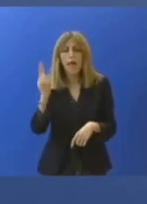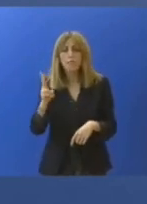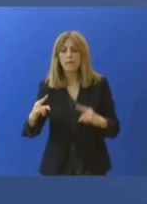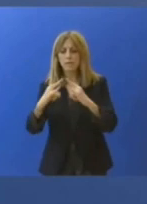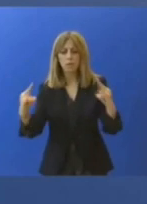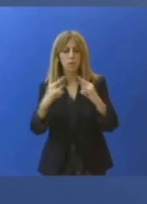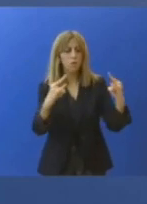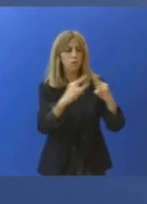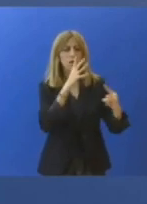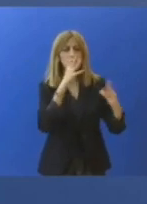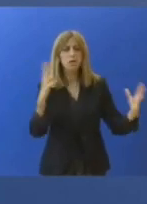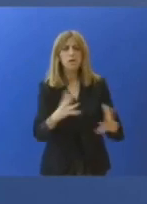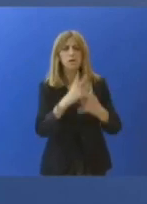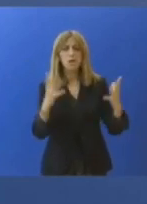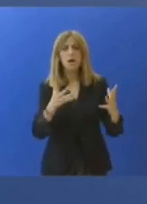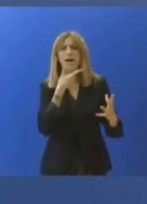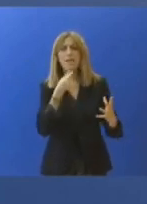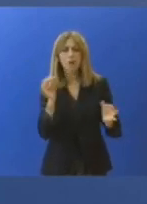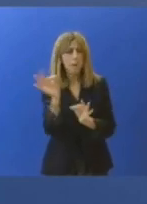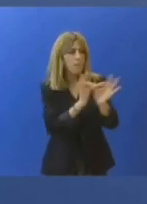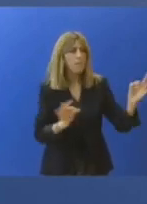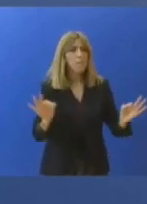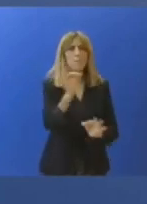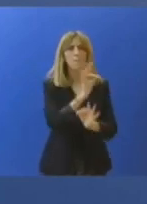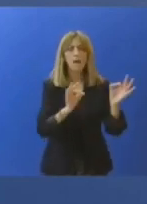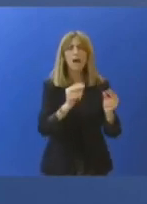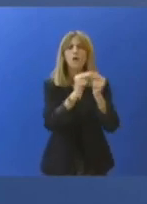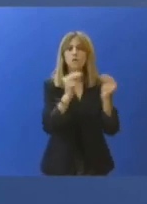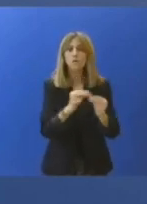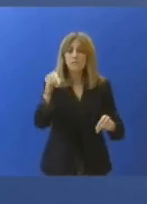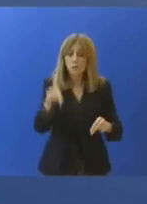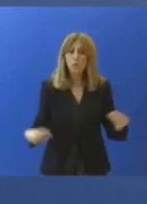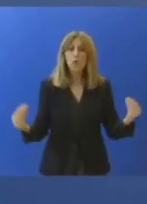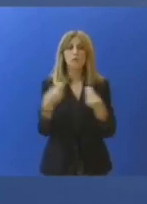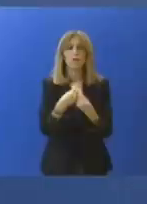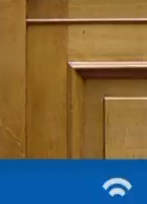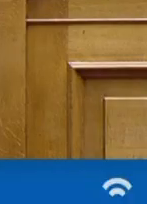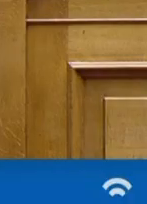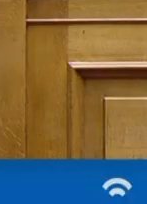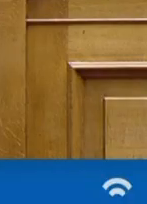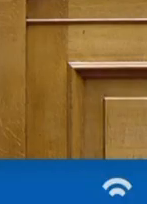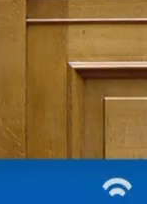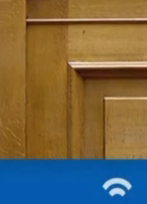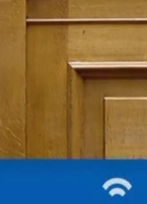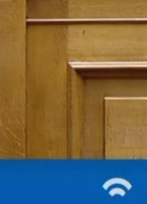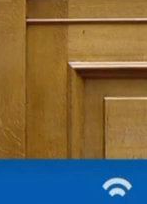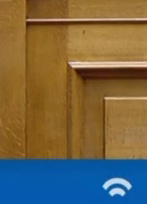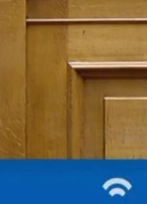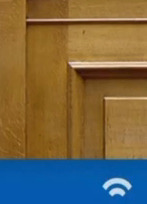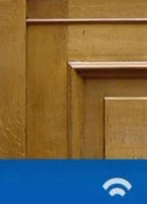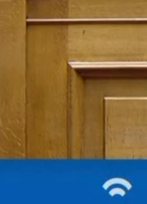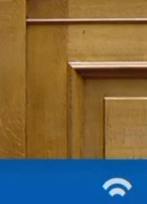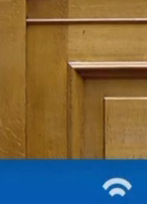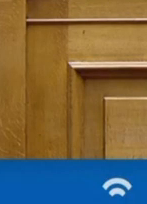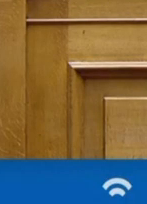μια κλειστή δομή και όχι σε μια άναρχη, ανοιχτή δομή που αποτελεί υγειονομική βόμβα. Το περιμέναμε με βάση